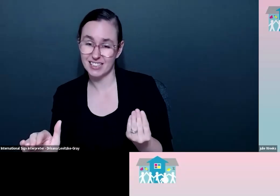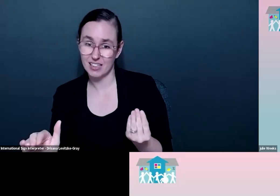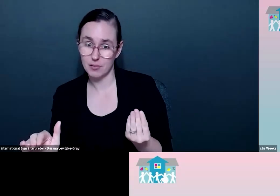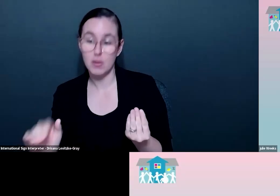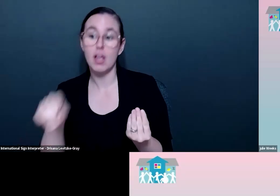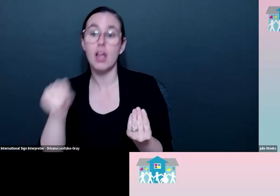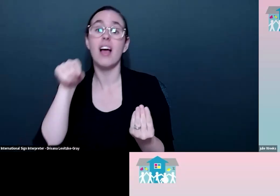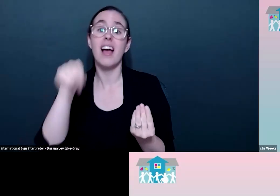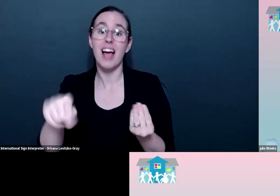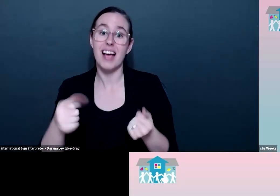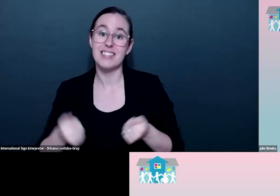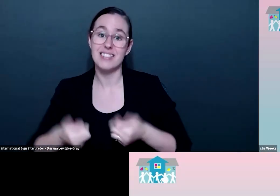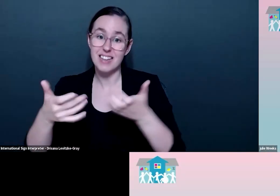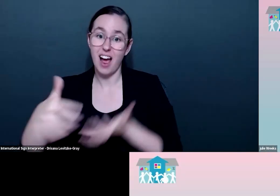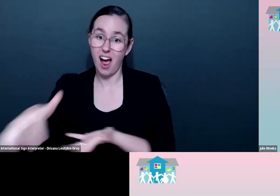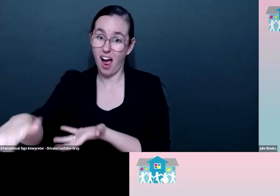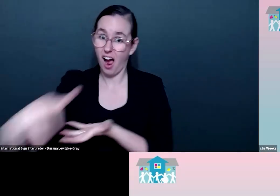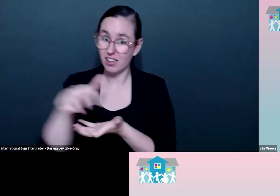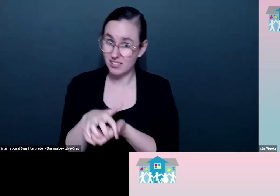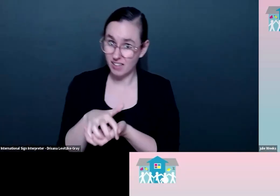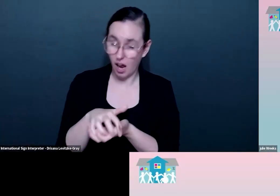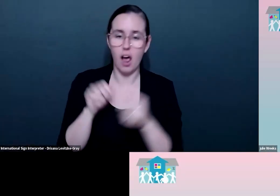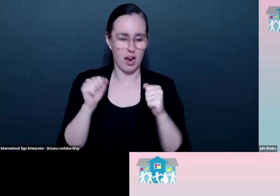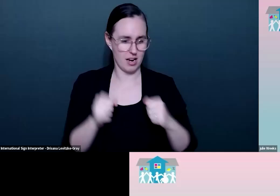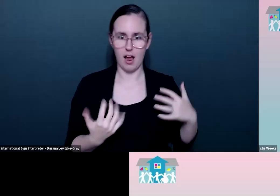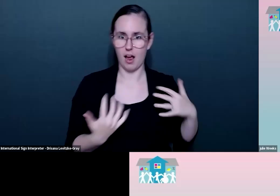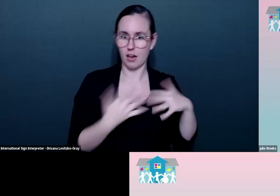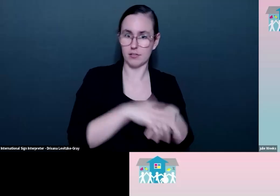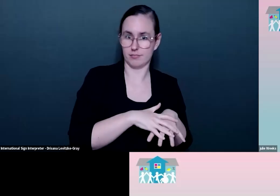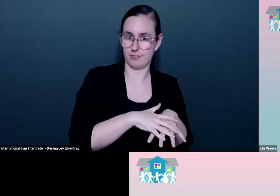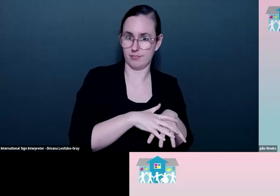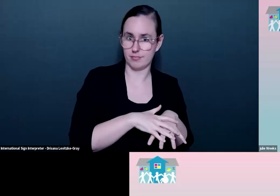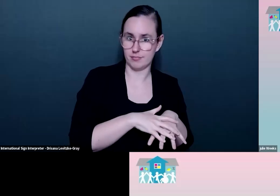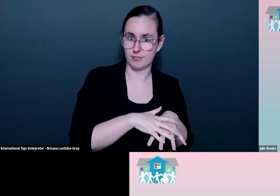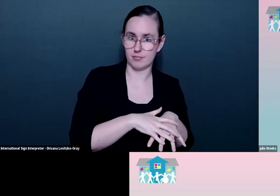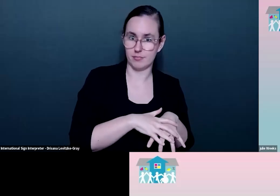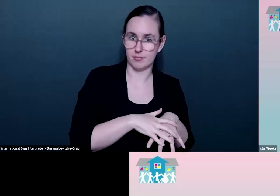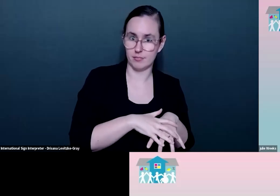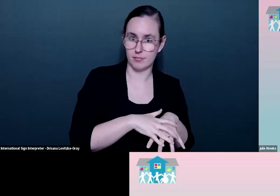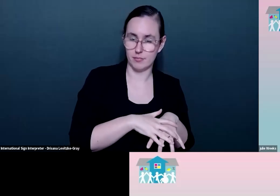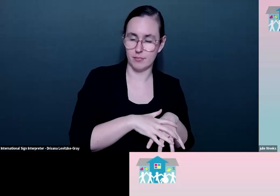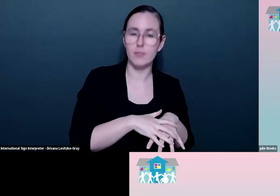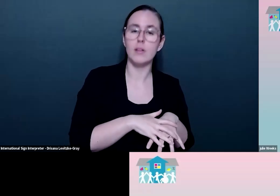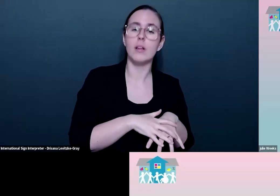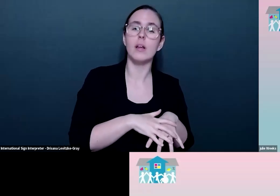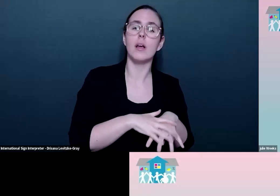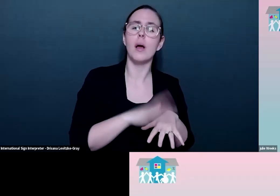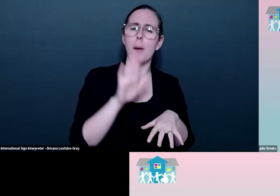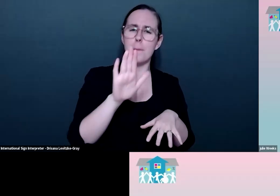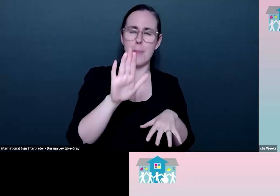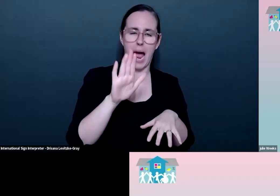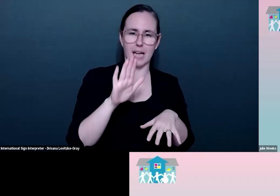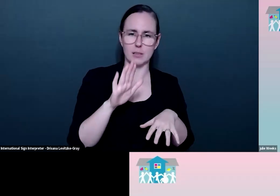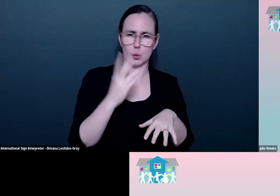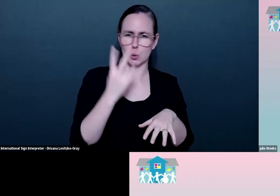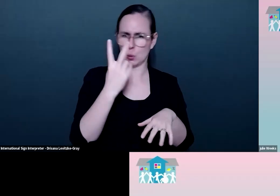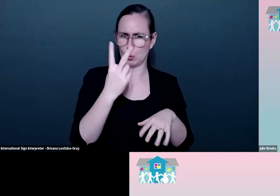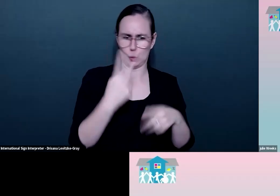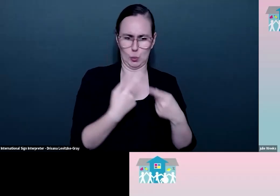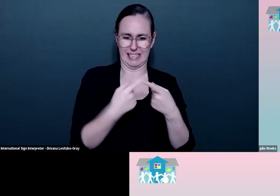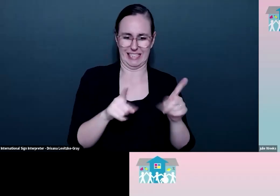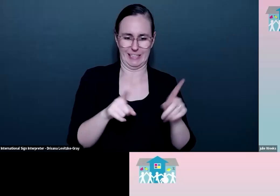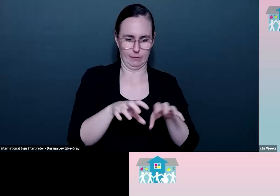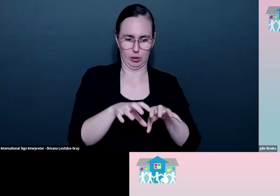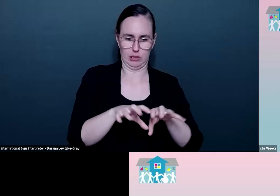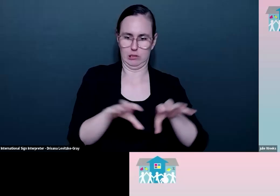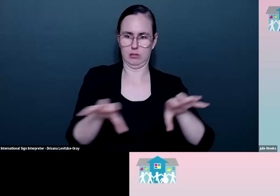enquêtes menées dans les ménages, mais les combiner mais on ne l'a pas